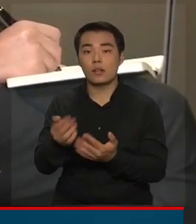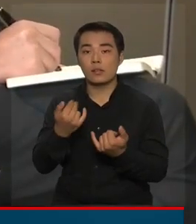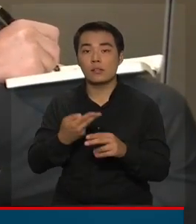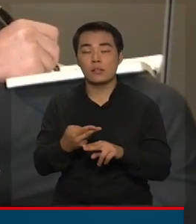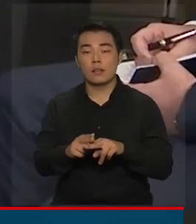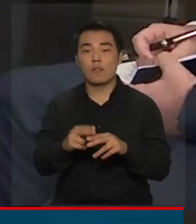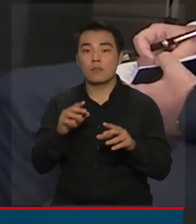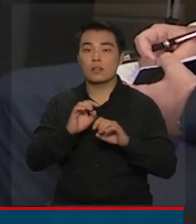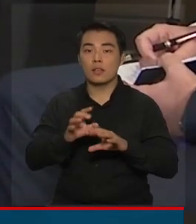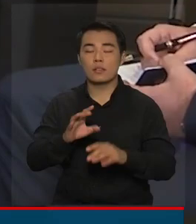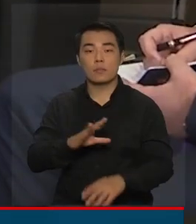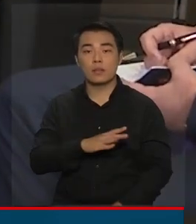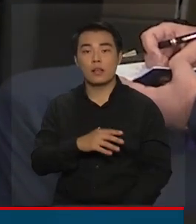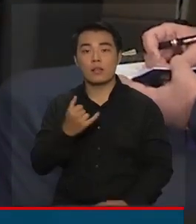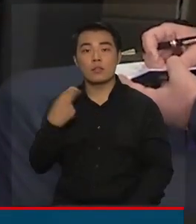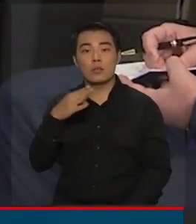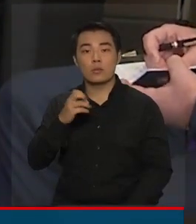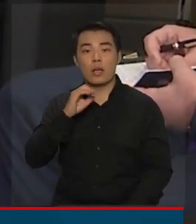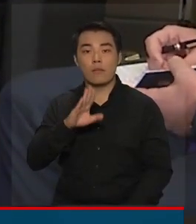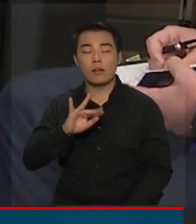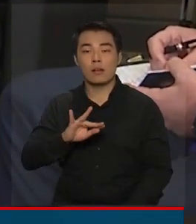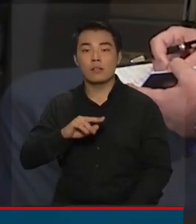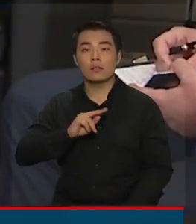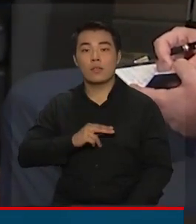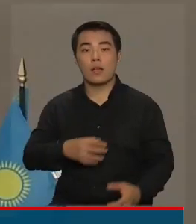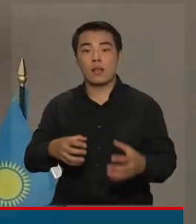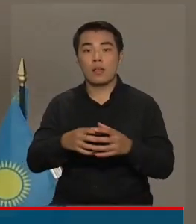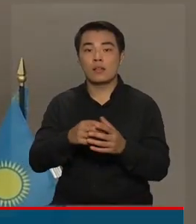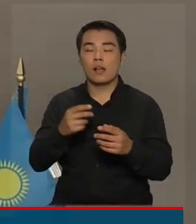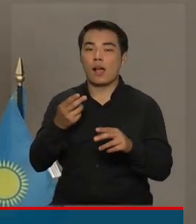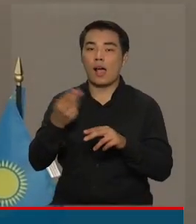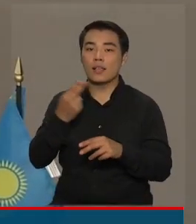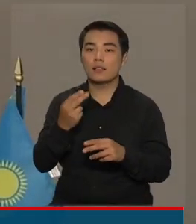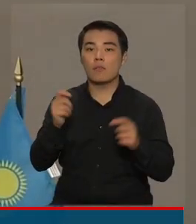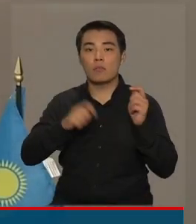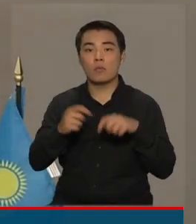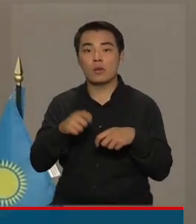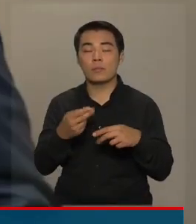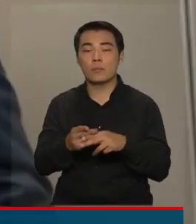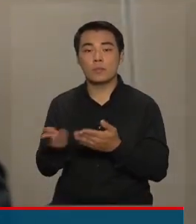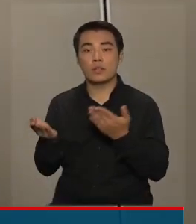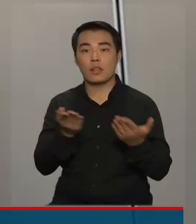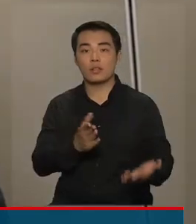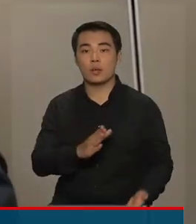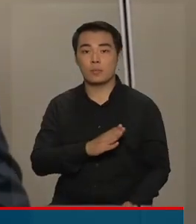ықпалдастық жайын талқылады. Қасым Жомарт Тоқаев әріптесін келер жылы Астана халықаралық форумына қатысуға шақырды.